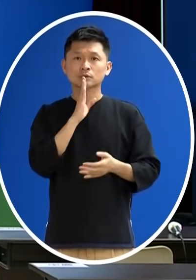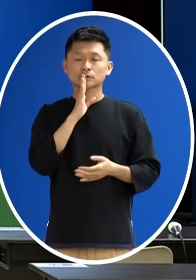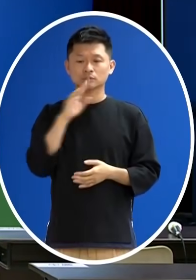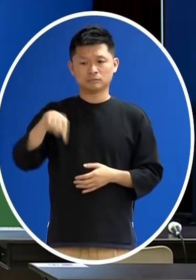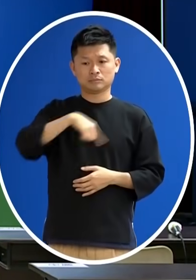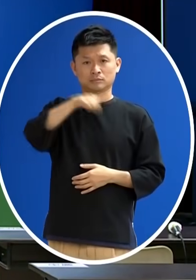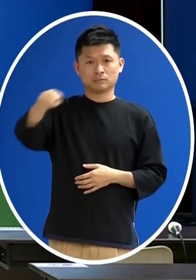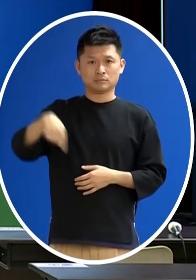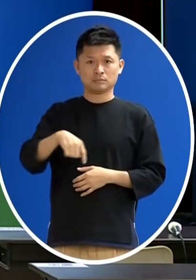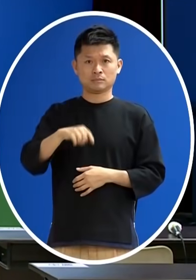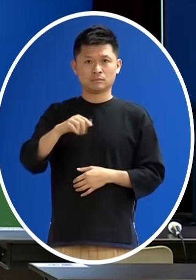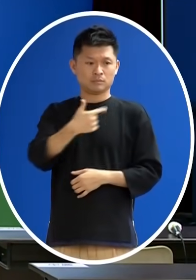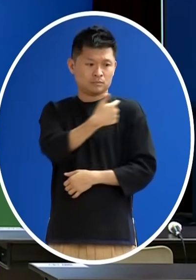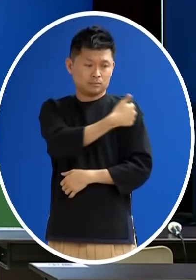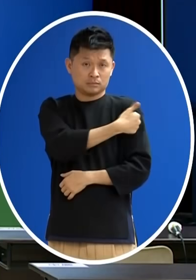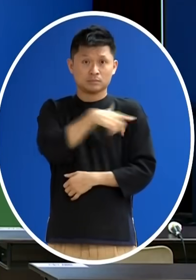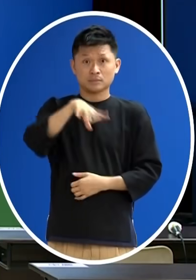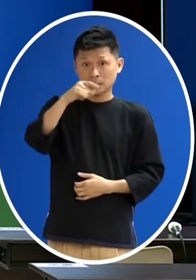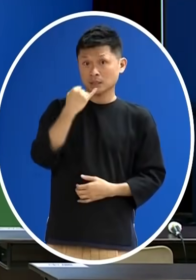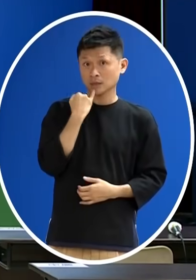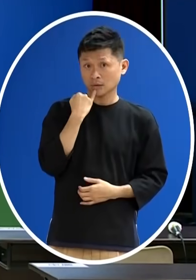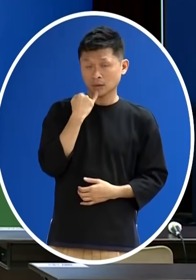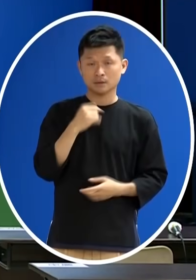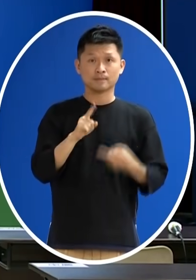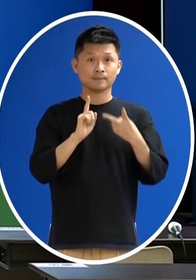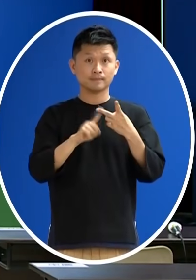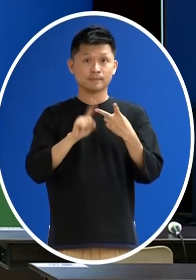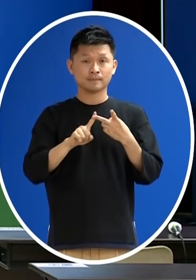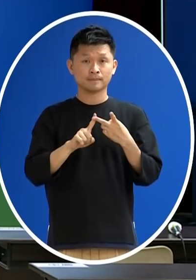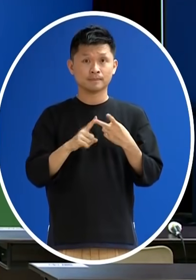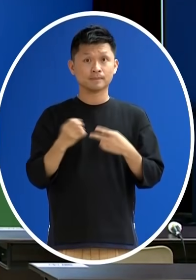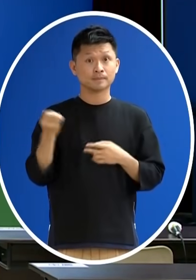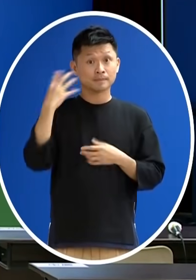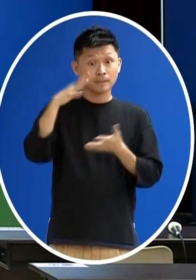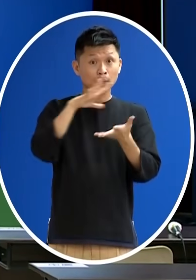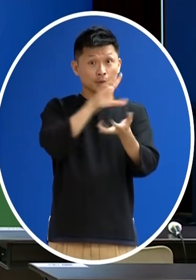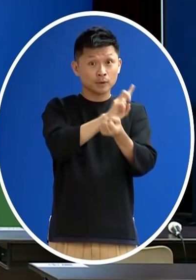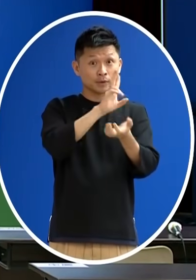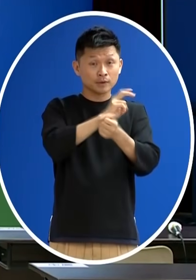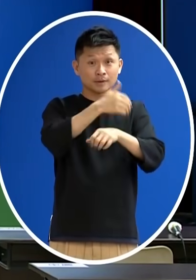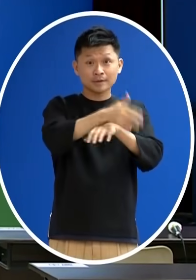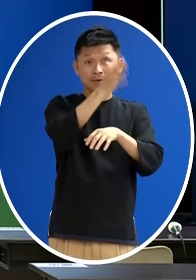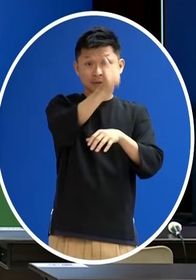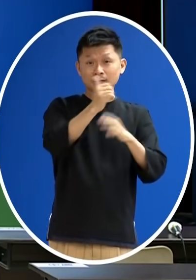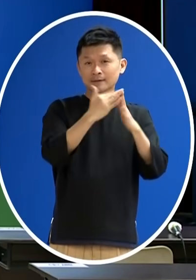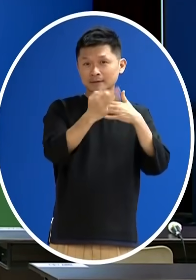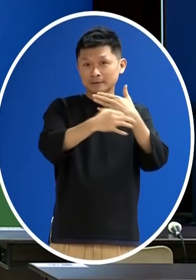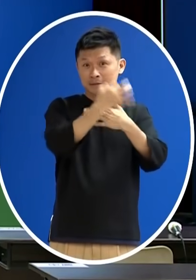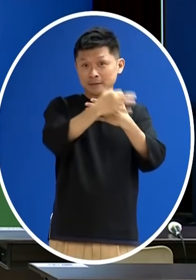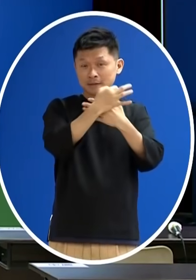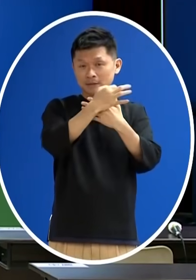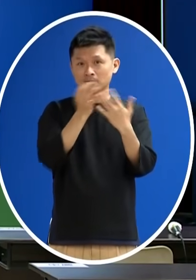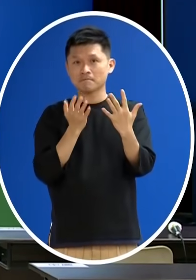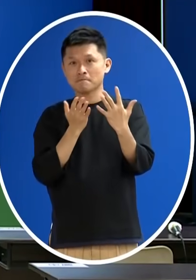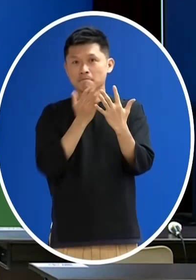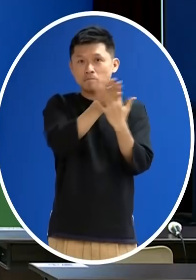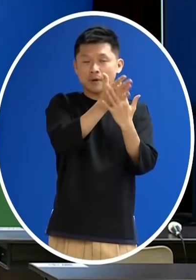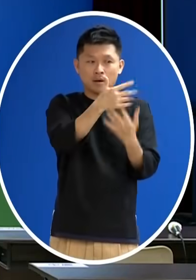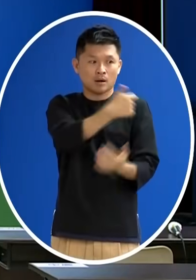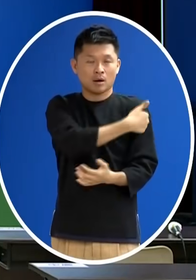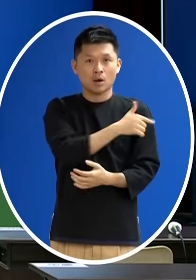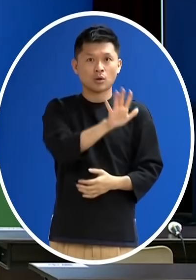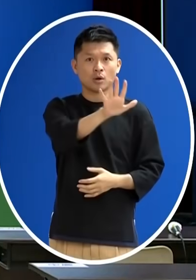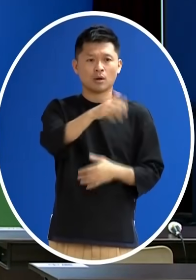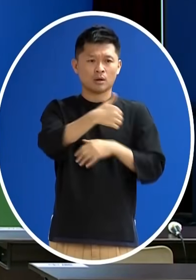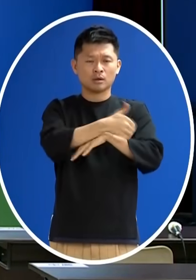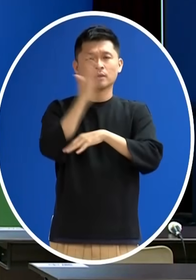纳入施打的对象？第二题想请教说，传出云林县长的家人有插队打疫苗的状况，不过县府